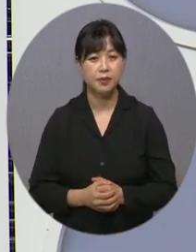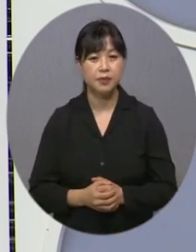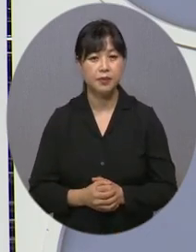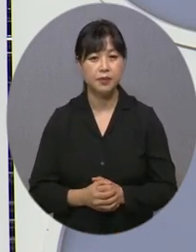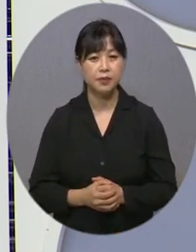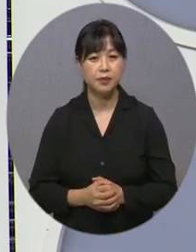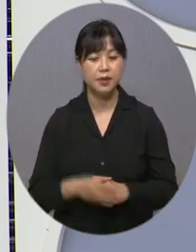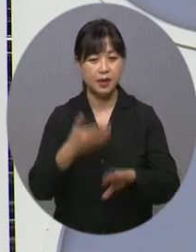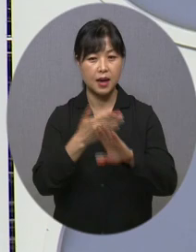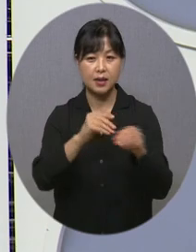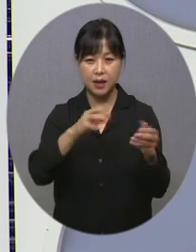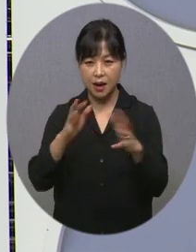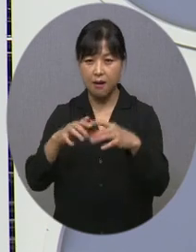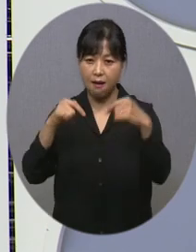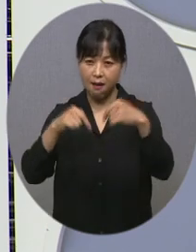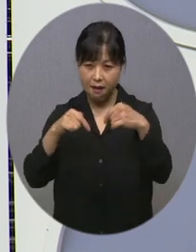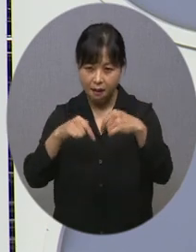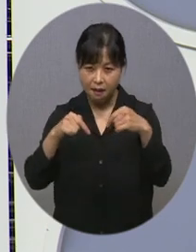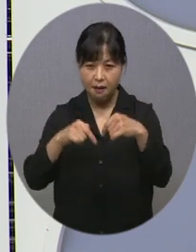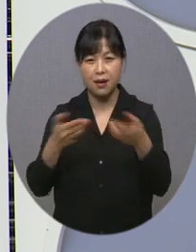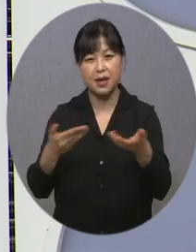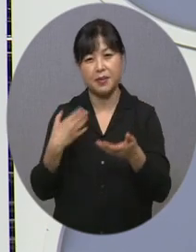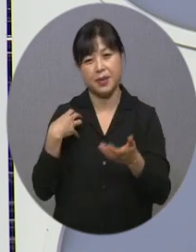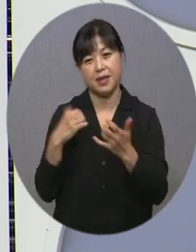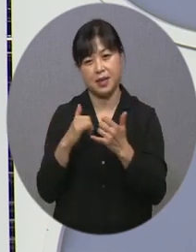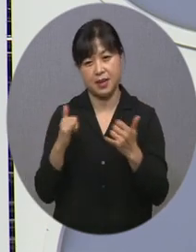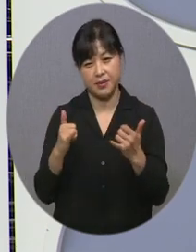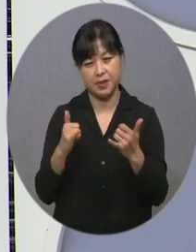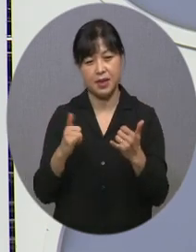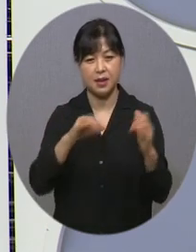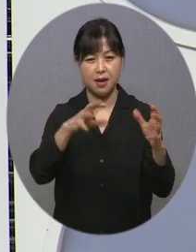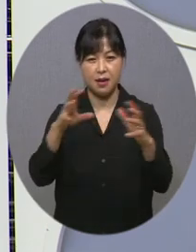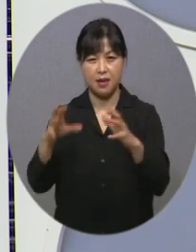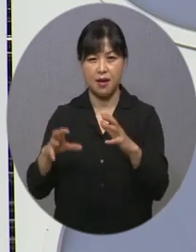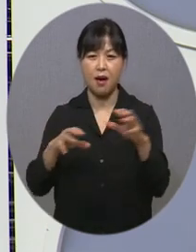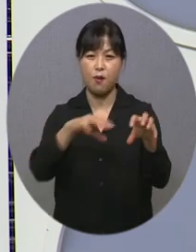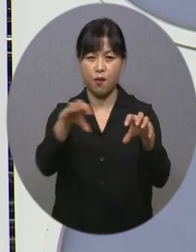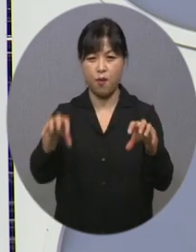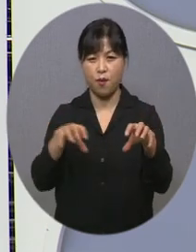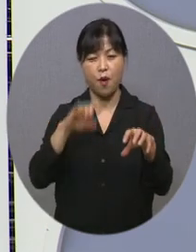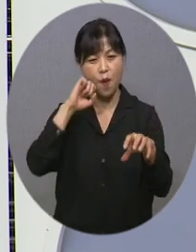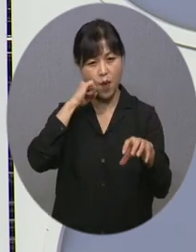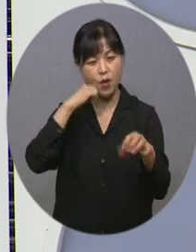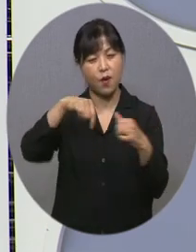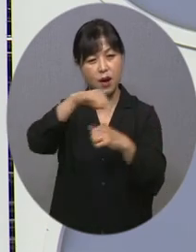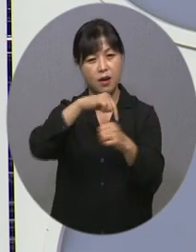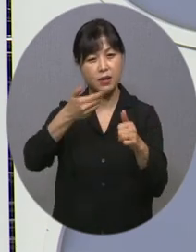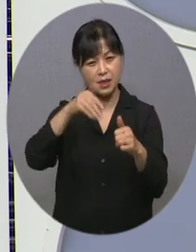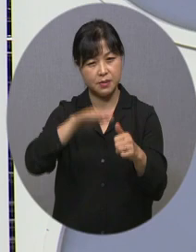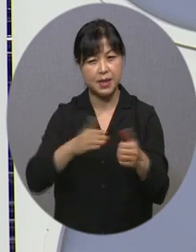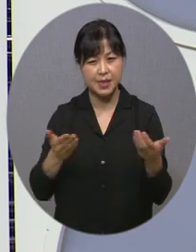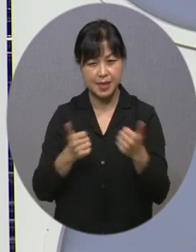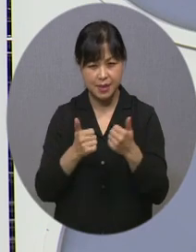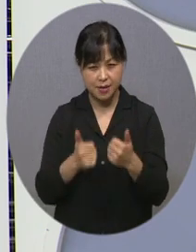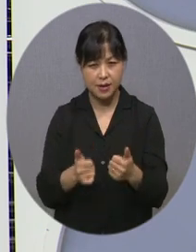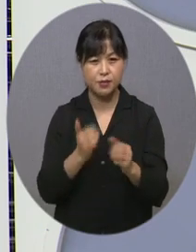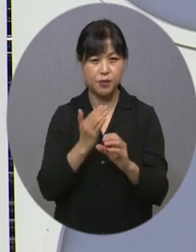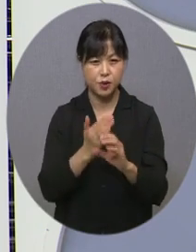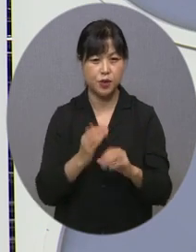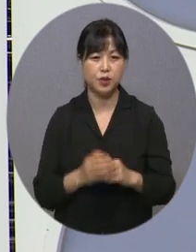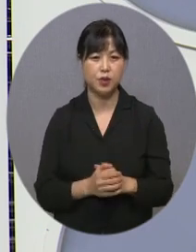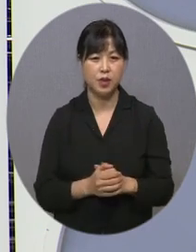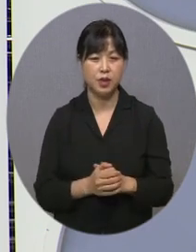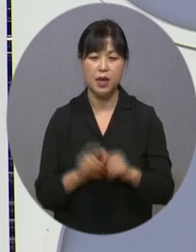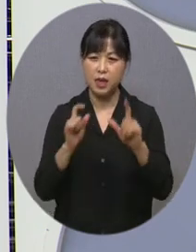저희 애교관들이 세계 각지에서 여러 가지 어려운 환경에서 일들을 열심히들 하고 있습니다. 일본 무리를